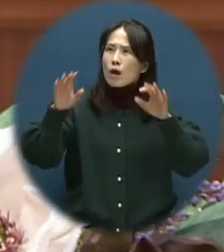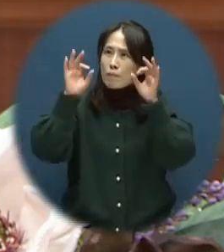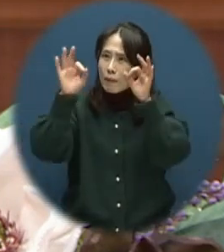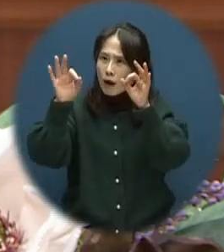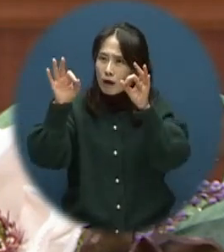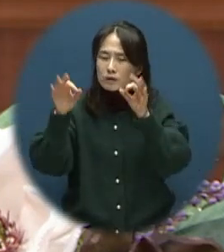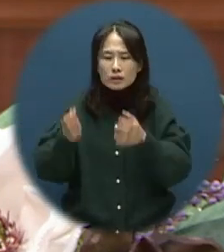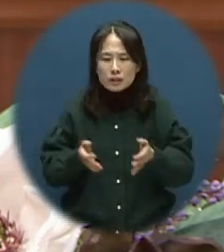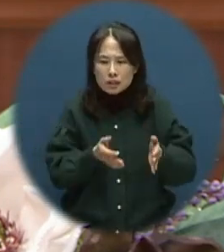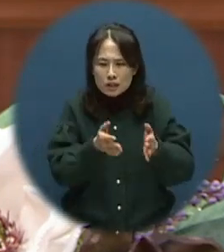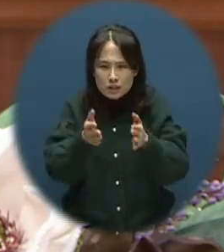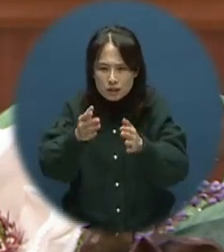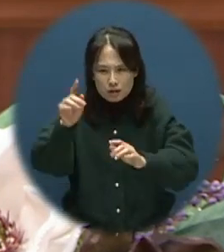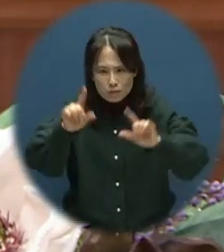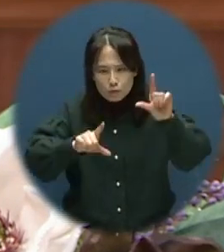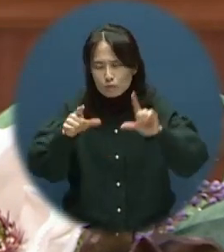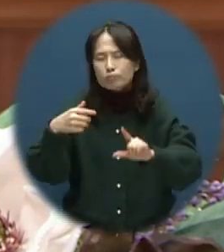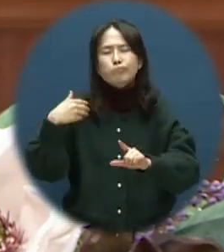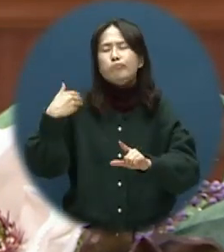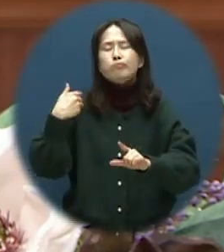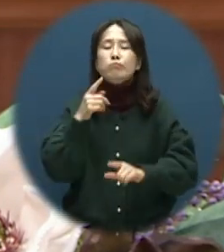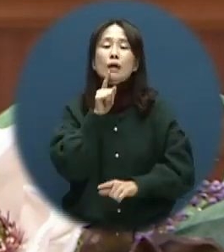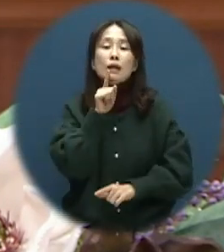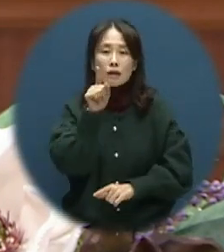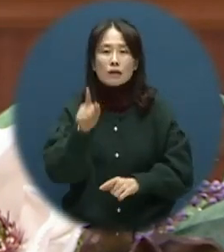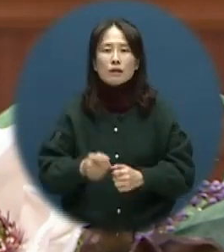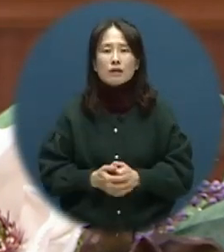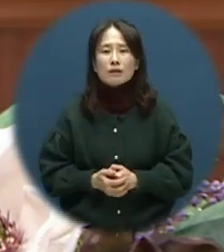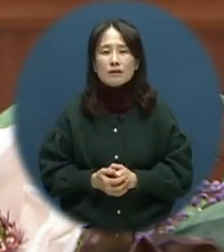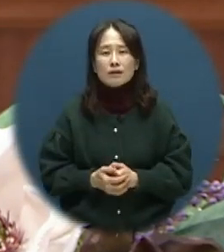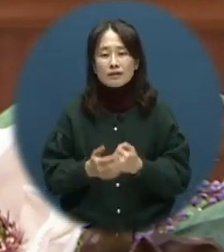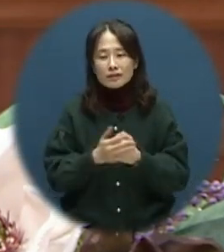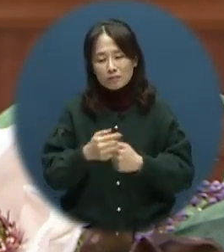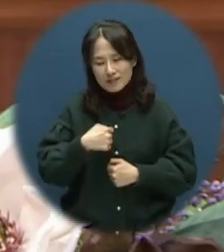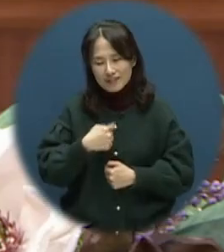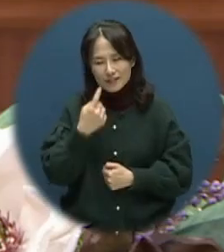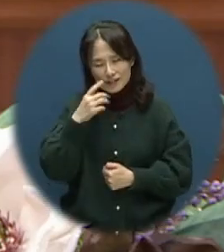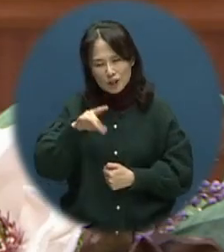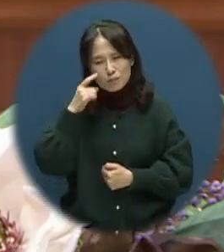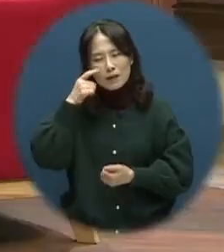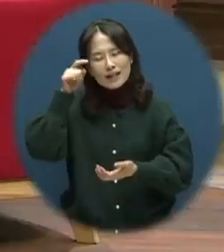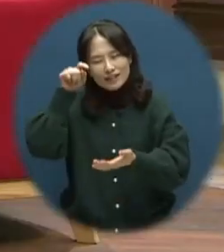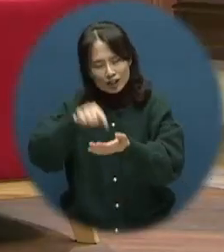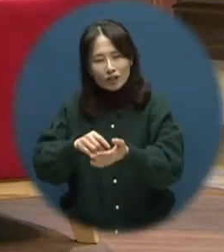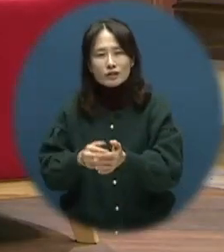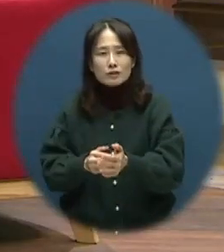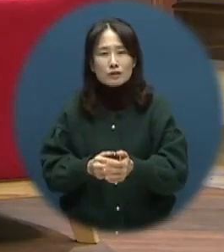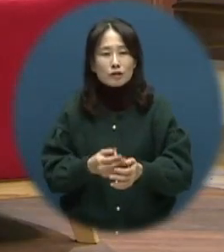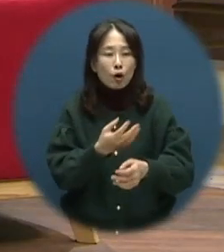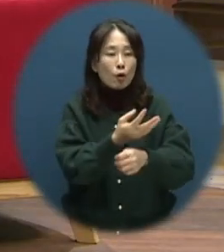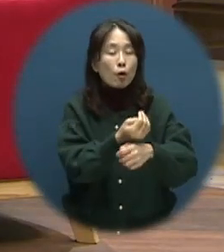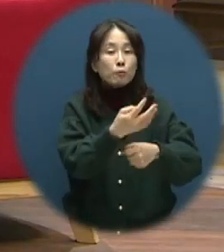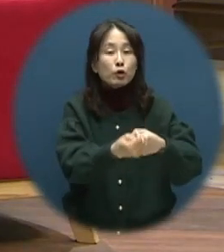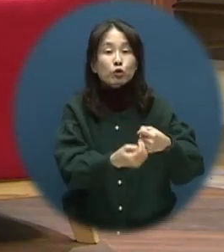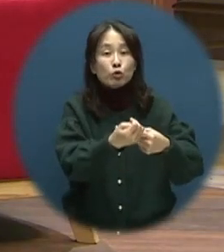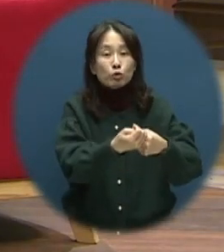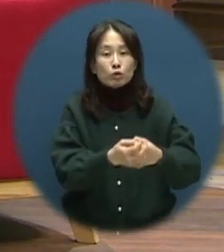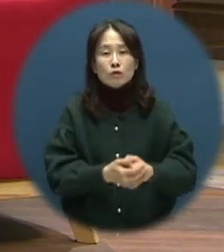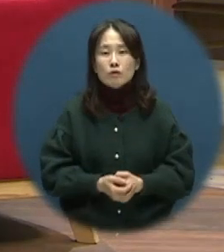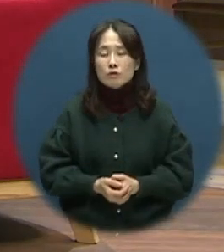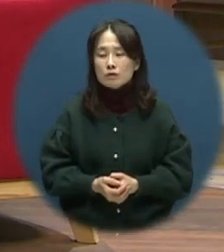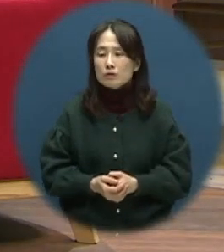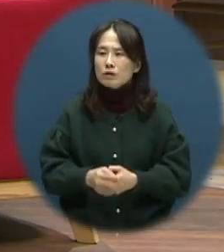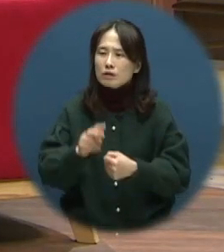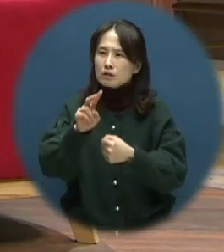어떻게 생겼는지 몰랐다라는 네. 거죠. 네. 그래서 그것을 이제 발견하게 됐죠. 그게 몇 년도예요 그러니까? 벌써